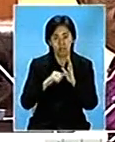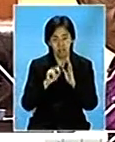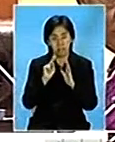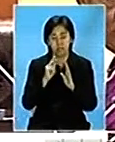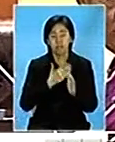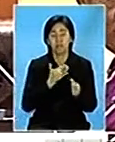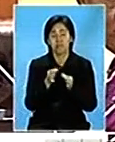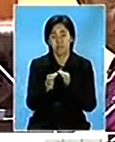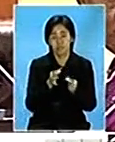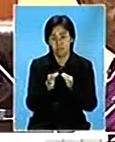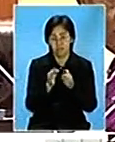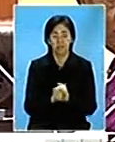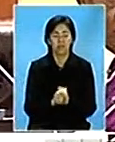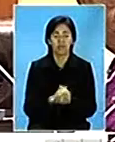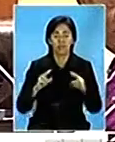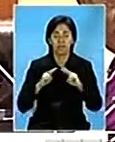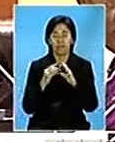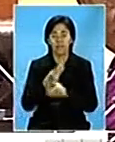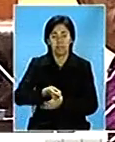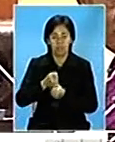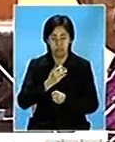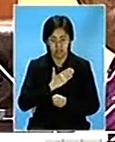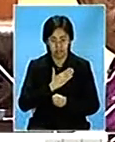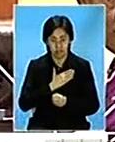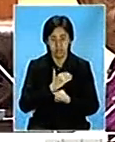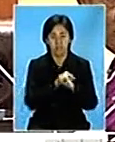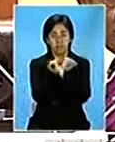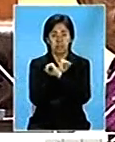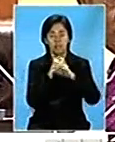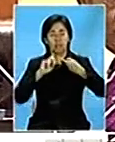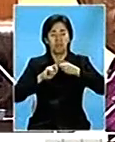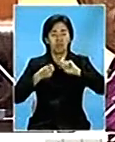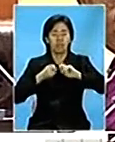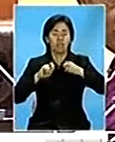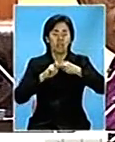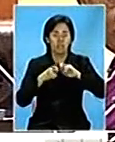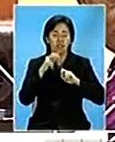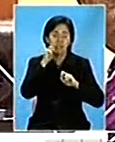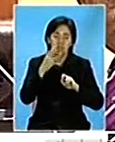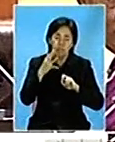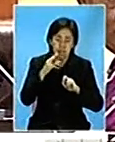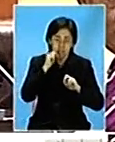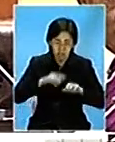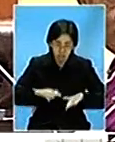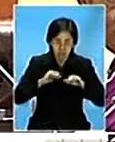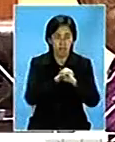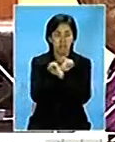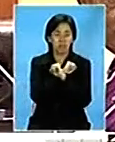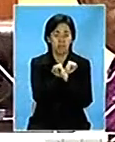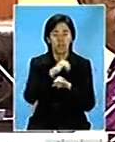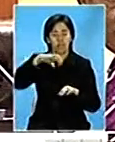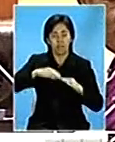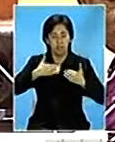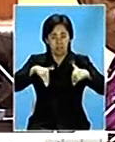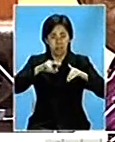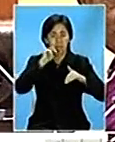าในส่วนของกระทรวงเกษตรและสหกรณ์นั้นเพื่อป้องกันปัญหาในเรื่องภัยแล้งและน้ำท่วมนะครับซึ่งกรมชลประทาน